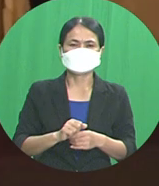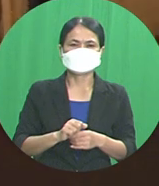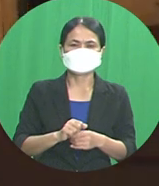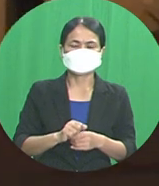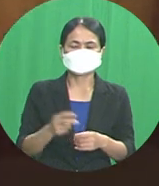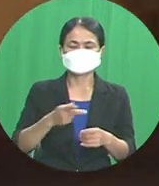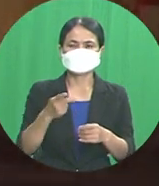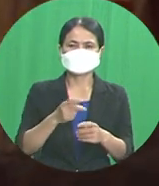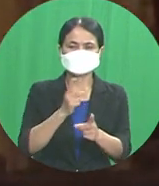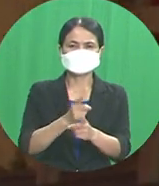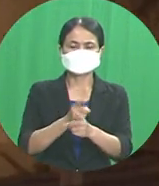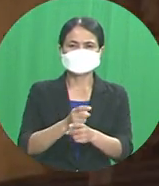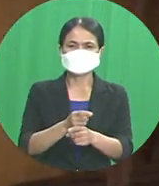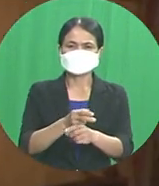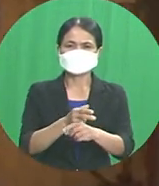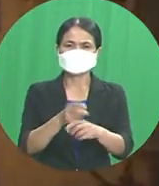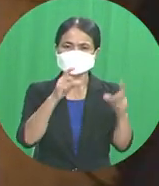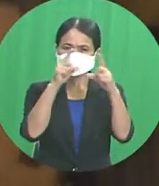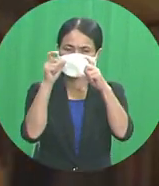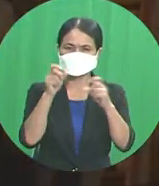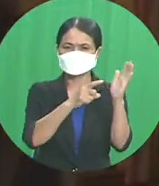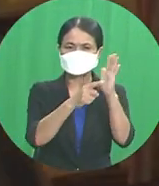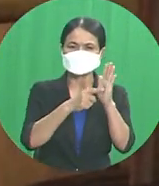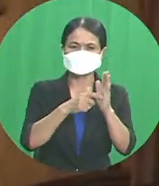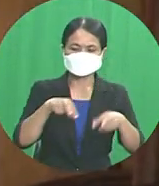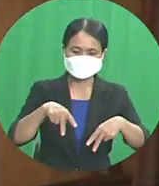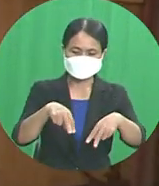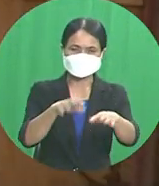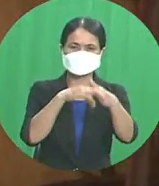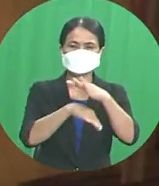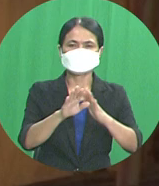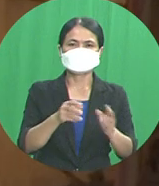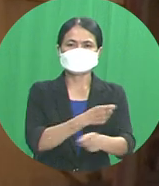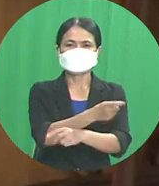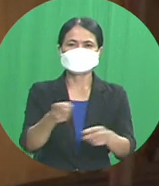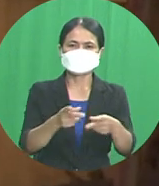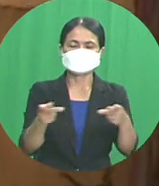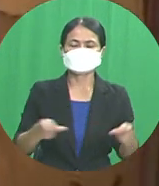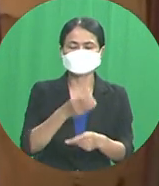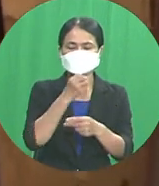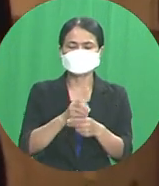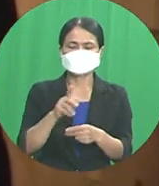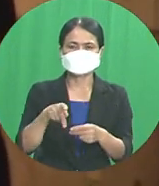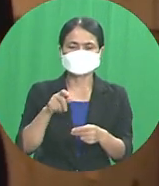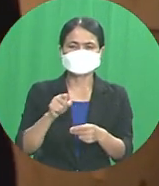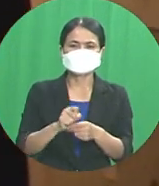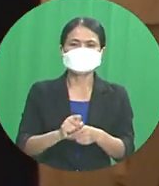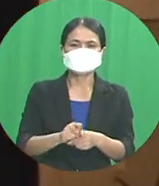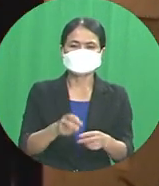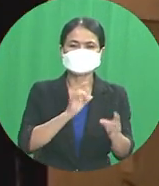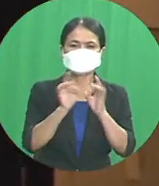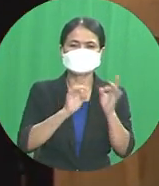ភាគីទាំងពីរត្រូវបានគេថតបង្ហាញឲ្យឃើញថាដើរចូលទៅក្នុងភោជនីយដ្ឋានលើពេតិតនីសដើម្បី